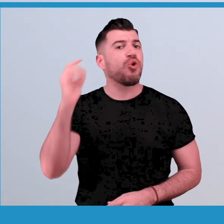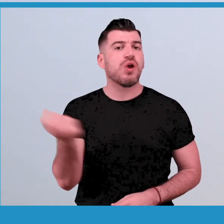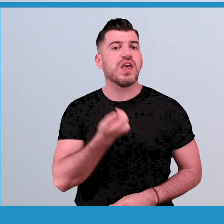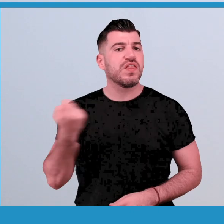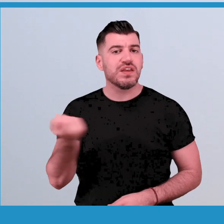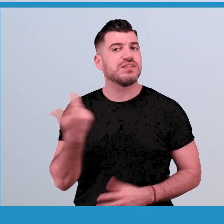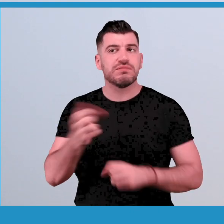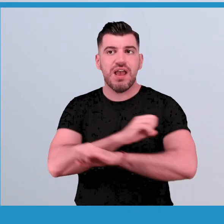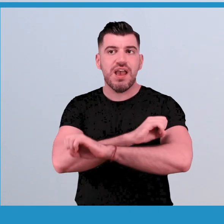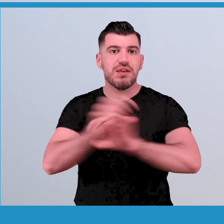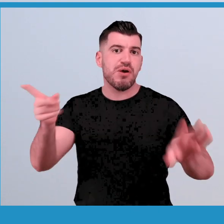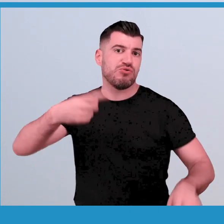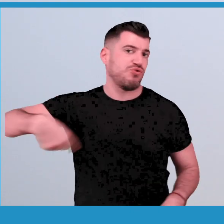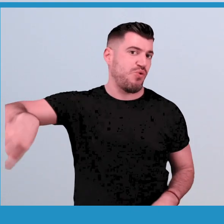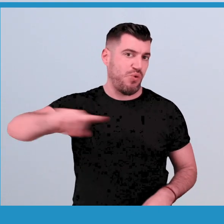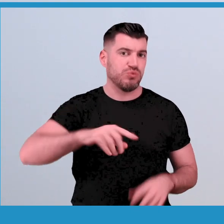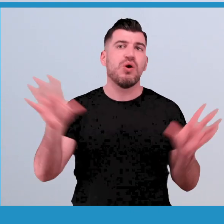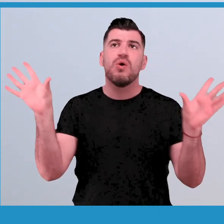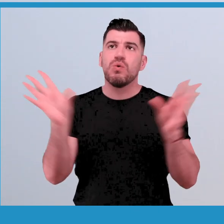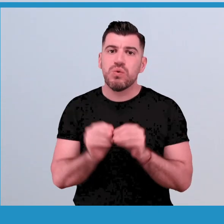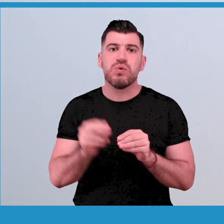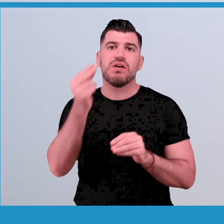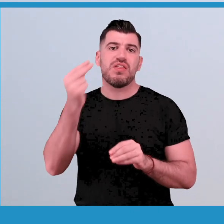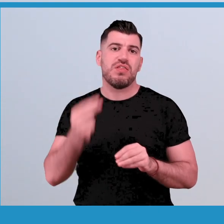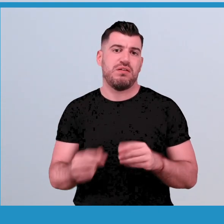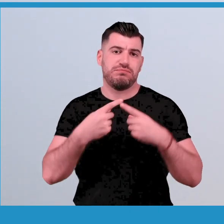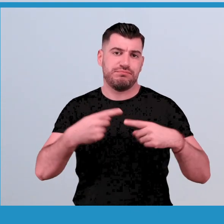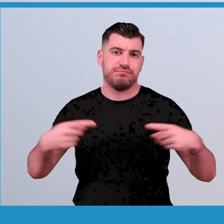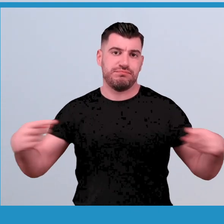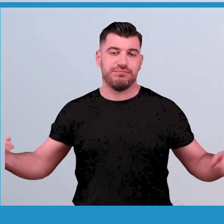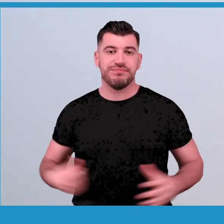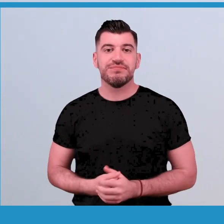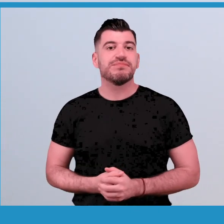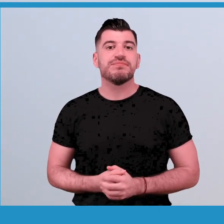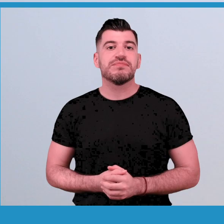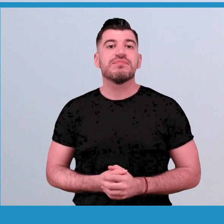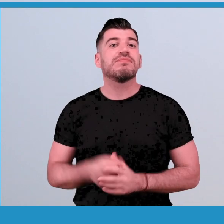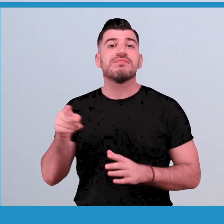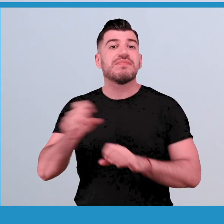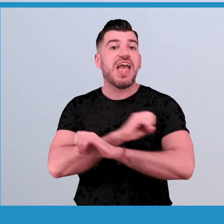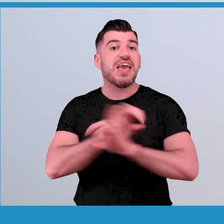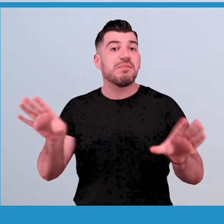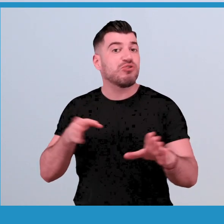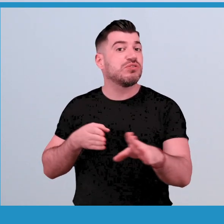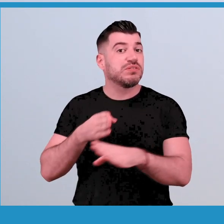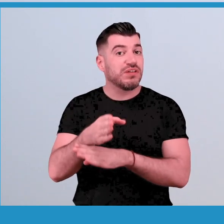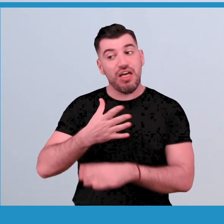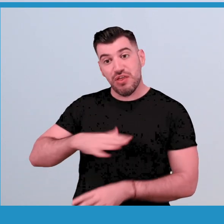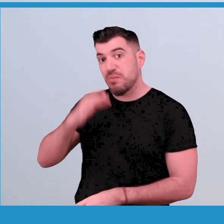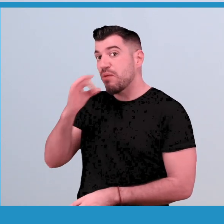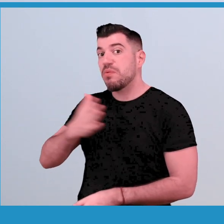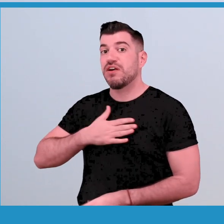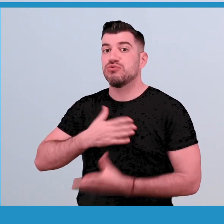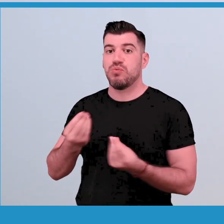άμεση, έγκυρη αλλά και προσβάσιμη ενημέρωση. Μιλώντας για προσβάσιμη ενημέρωση, θα θέλαμε να ευχαριστήσουμε θερμά τον κύριο